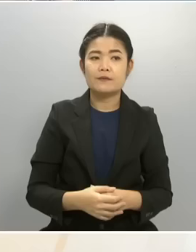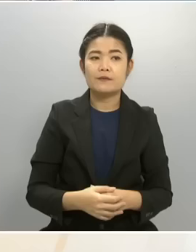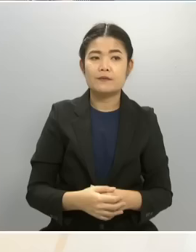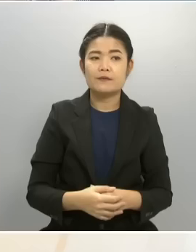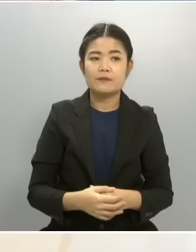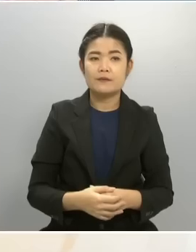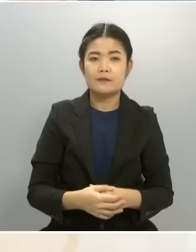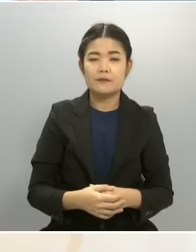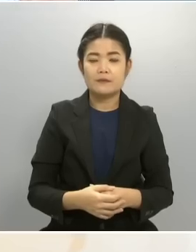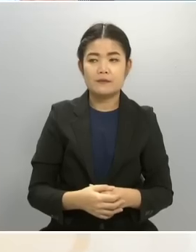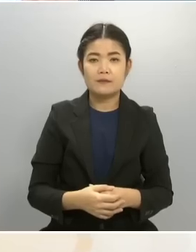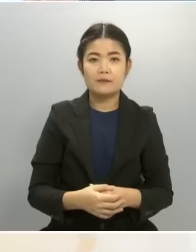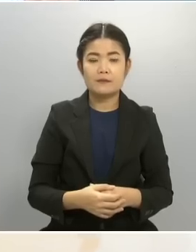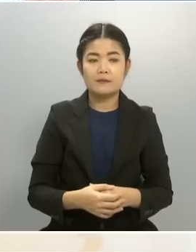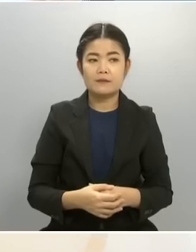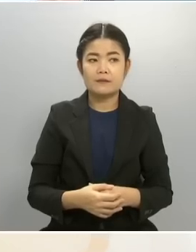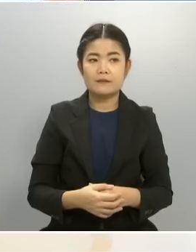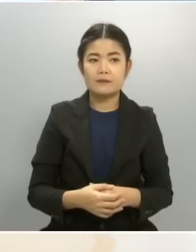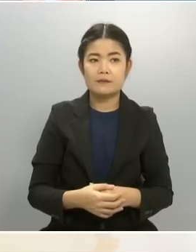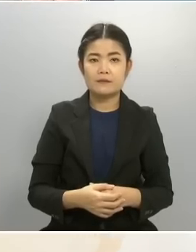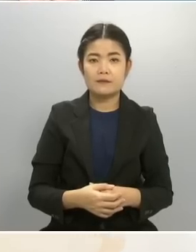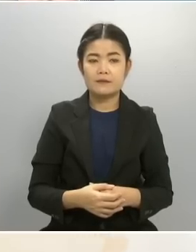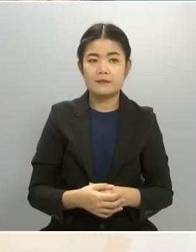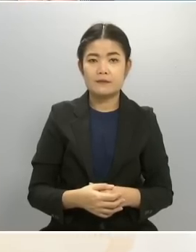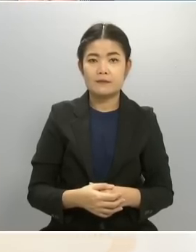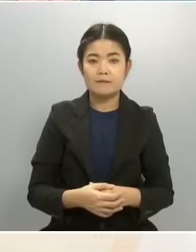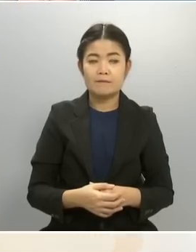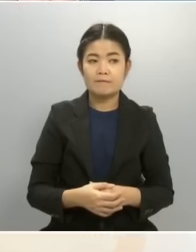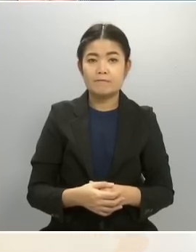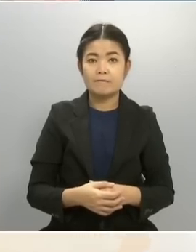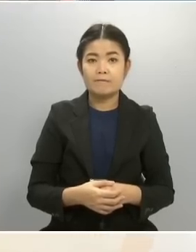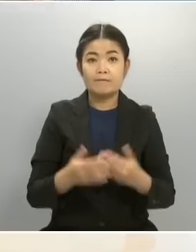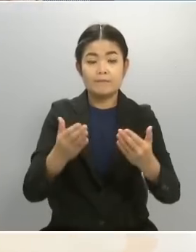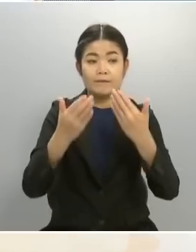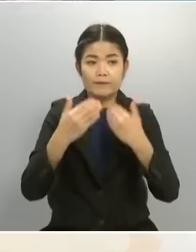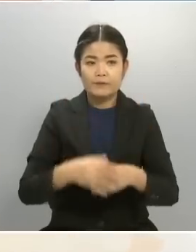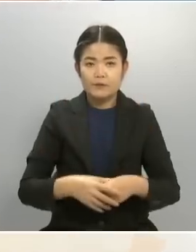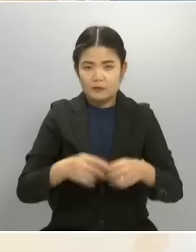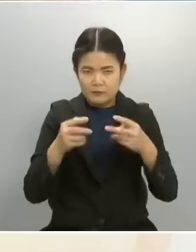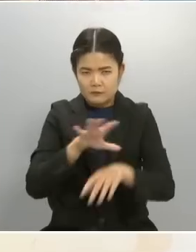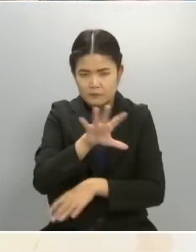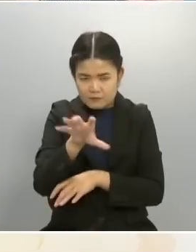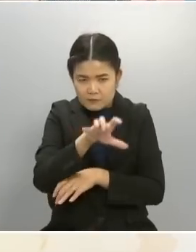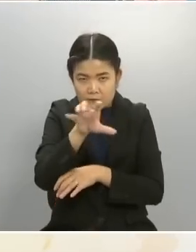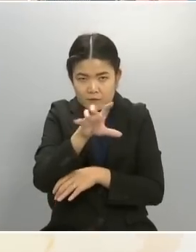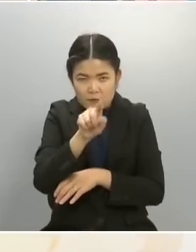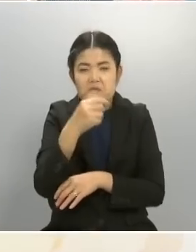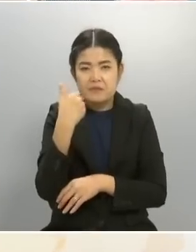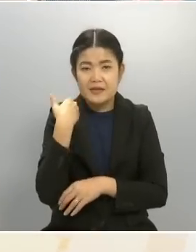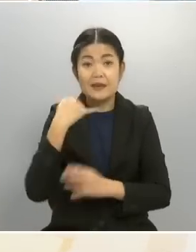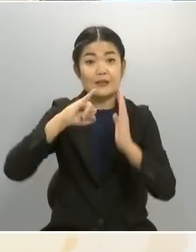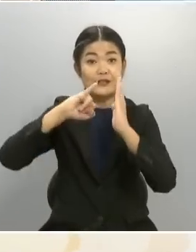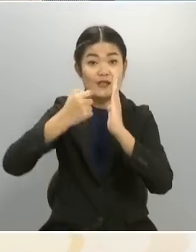ครับคุณผู้ชมครับมาถึงอีกเรื่องนึงเนี่ยหมวยอย่างที่พี่บอกไปอันนี้ก็เป็นมิจฉาชีพออนไลน์อยู่เหมือนกันอุดรธานี